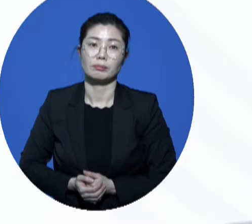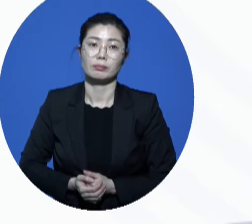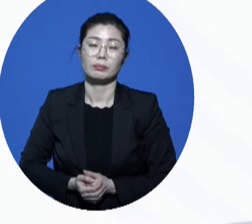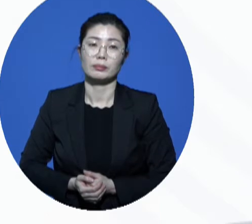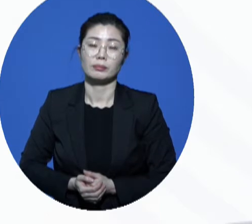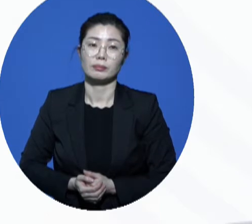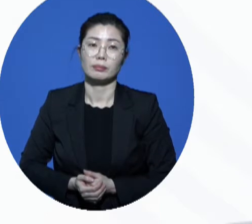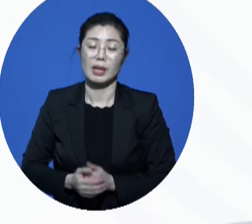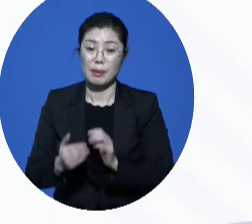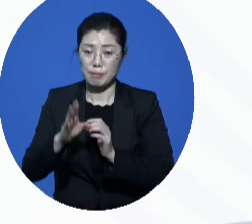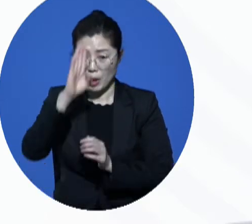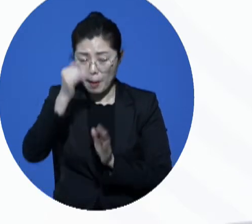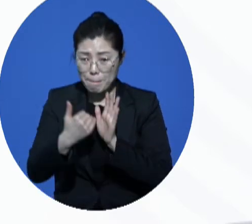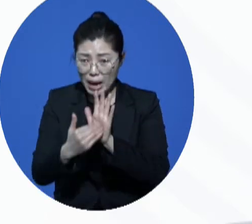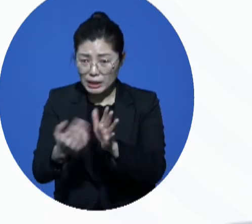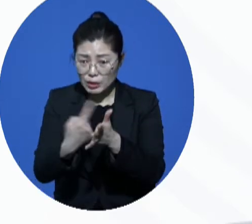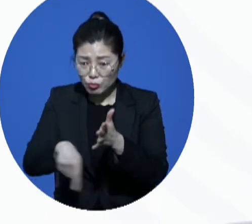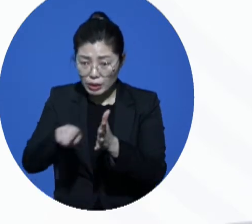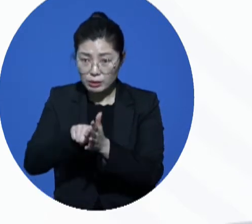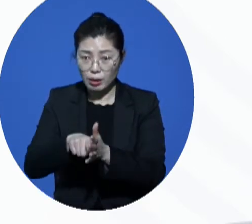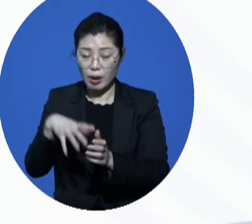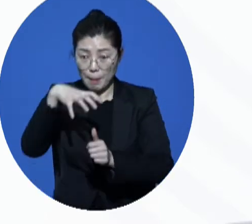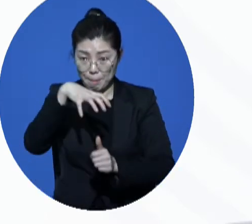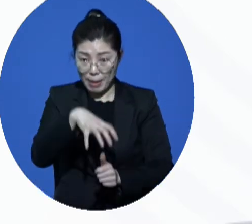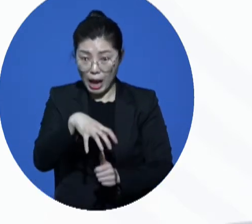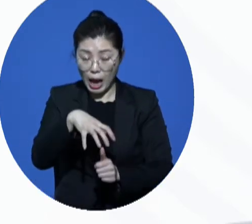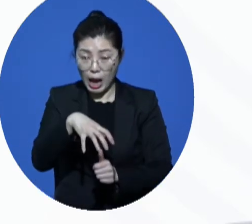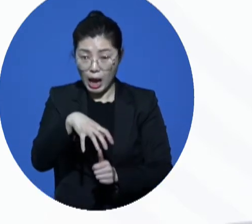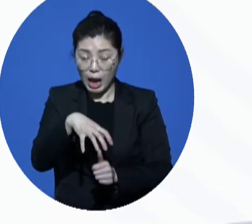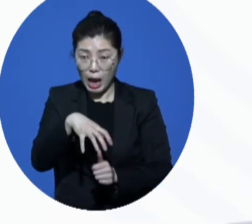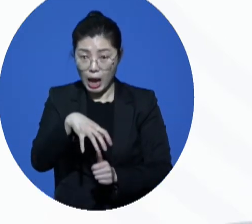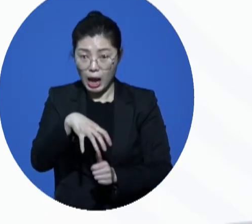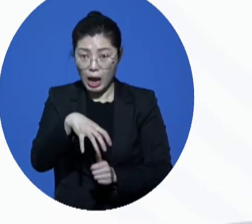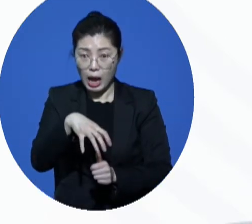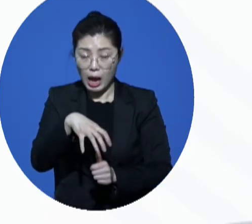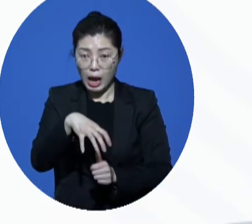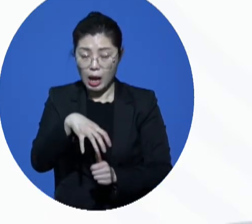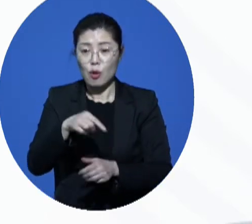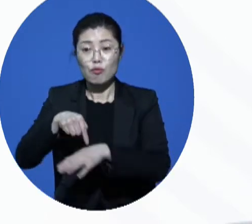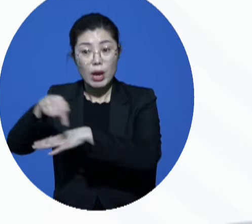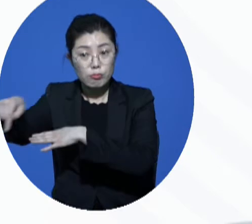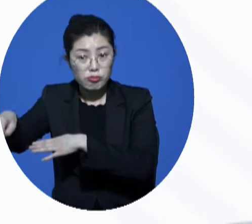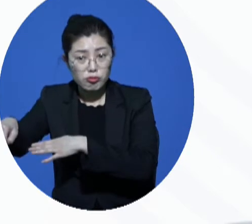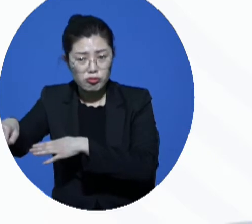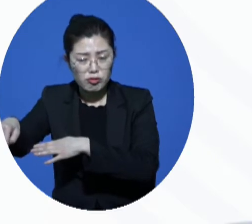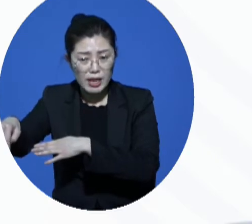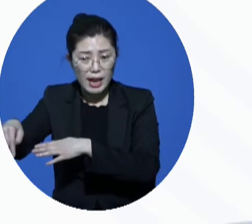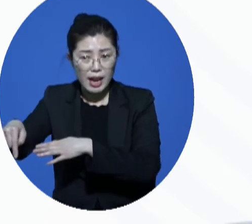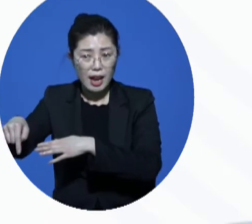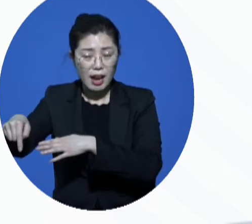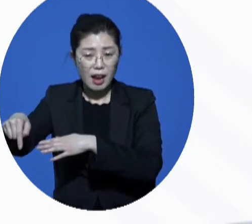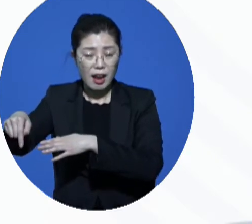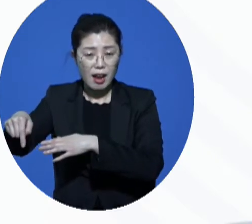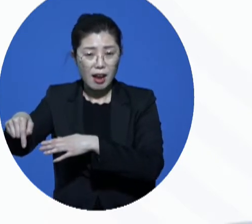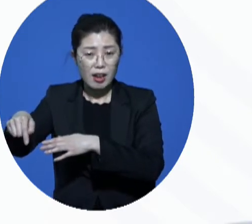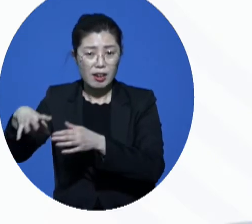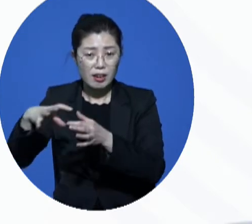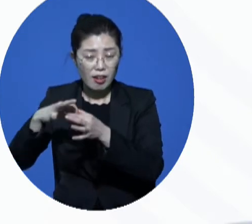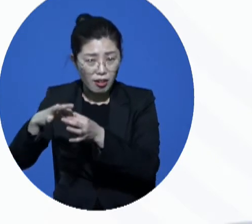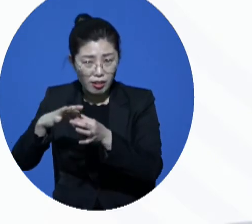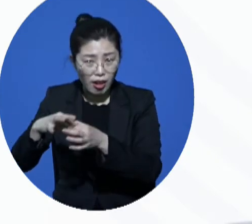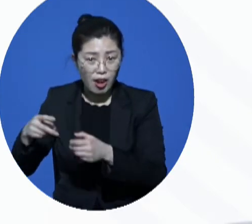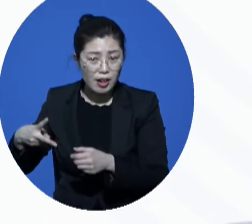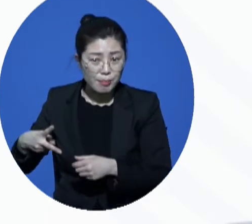예방적 코호트 격리라는 것은 이미 그 예방적 코호트 격리를 통해서 외부와 일체 접촉을 차단했던